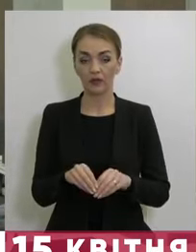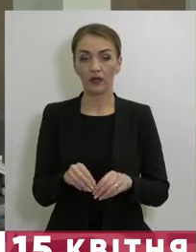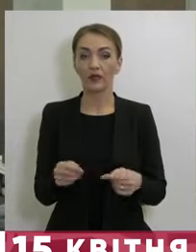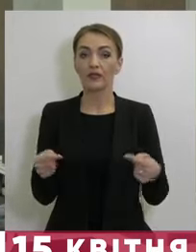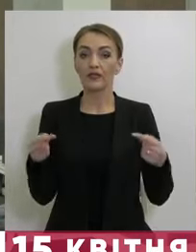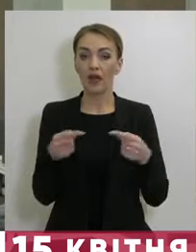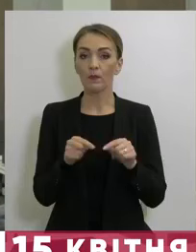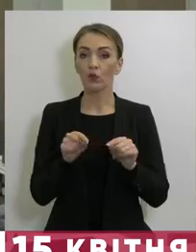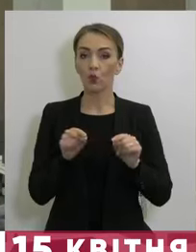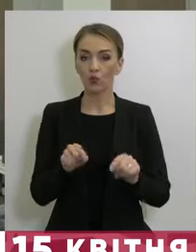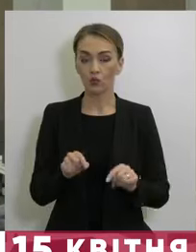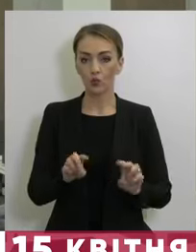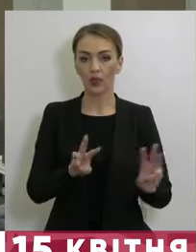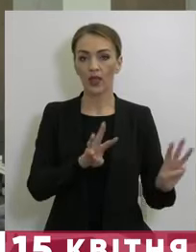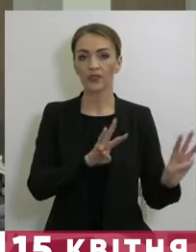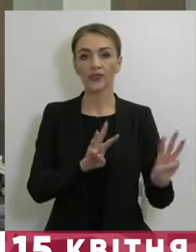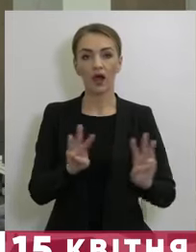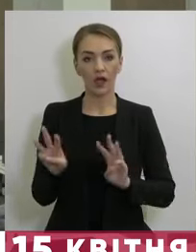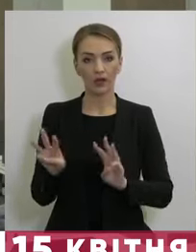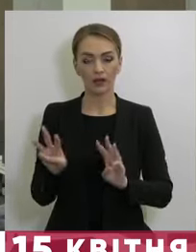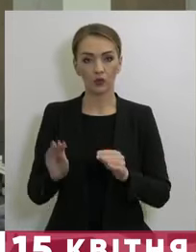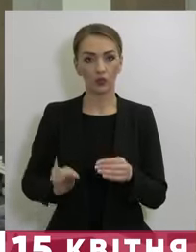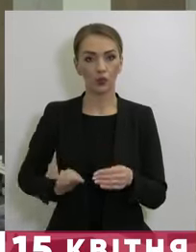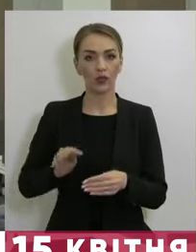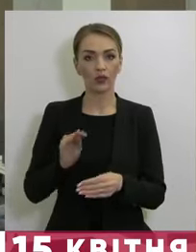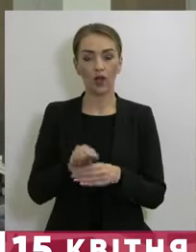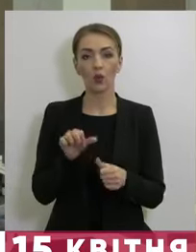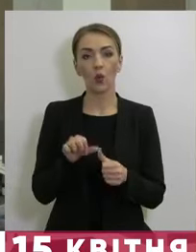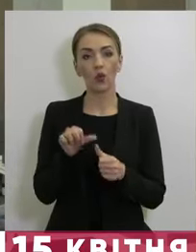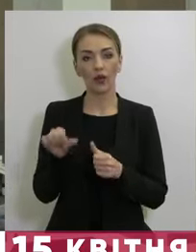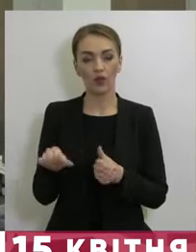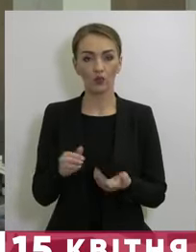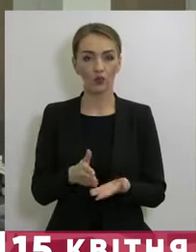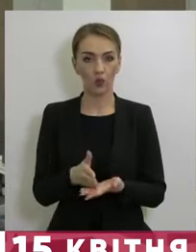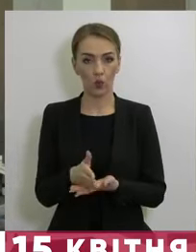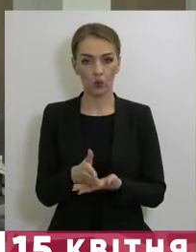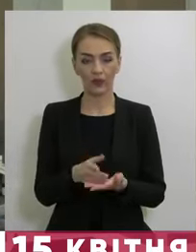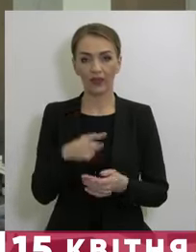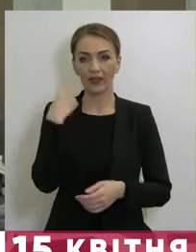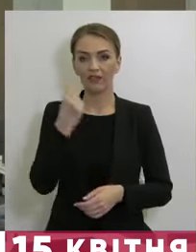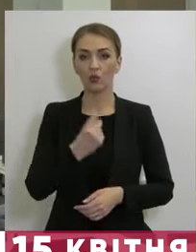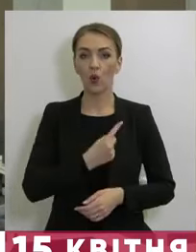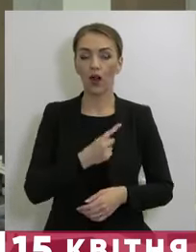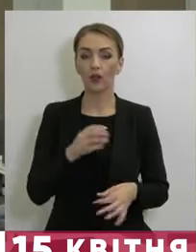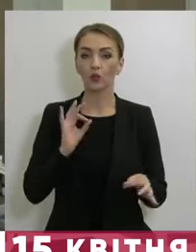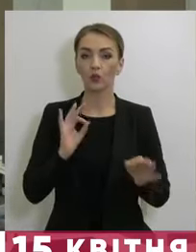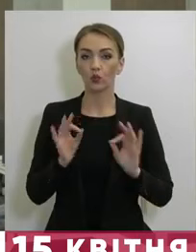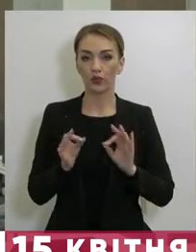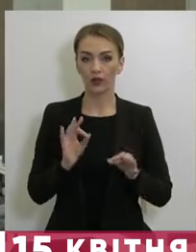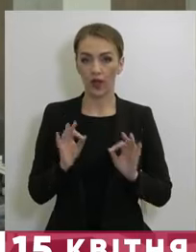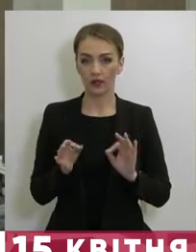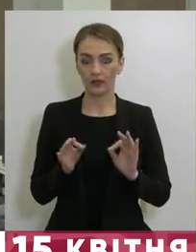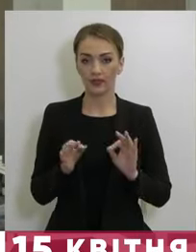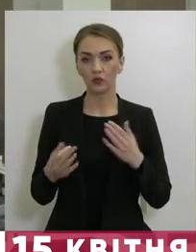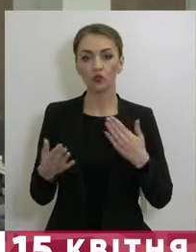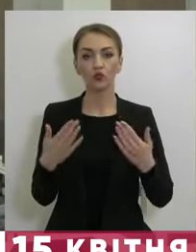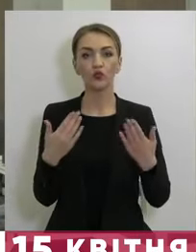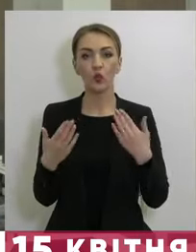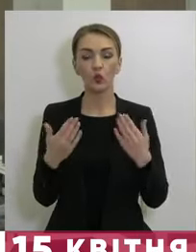Саме тому на сайті додали окрему послугу індивідуальної консультації